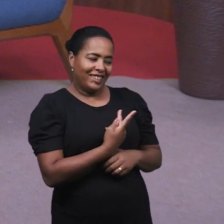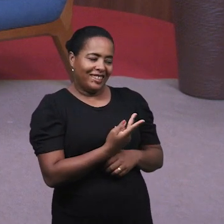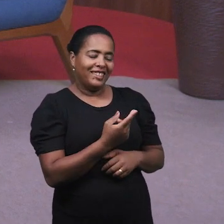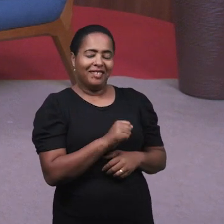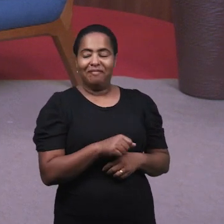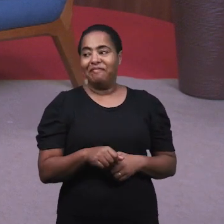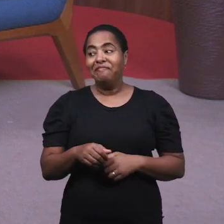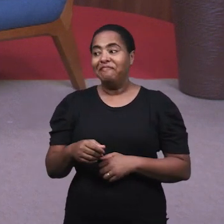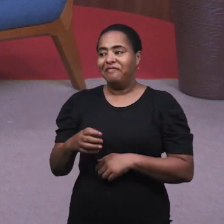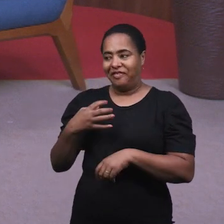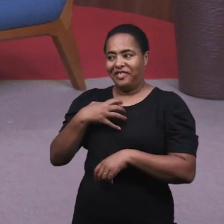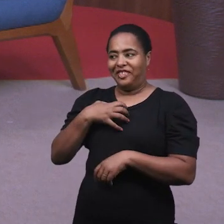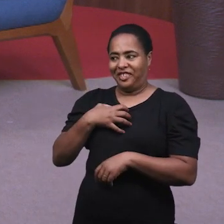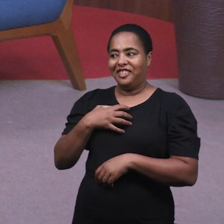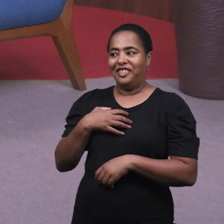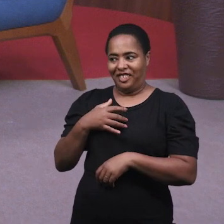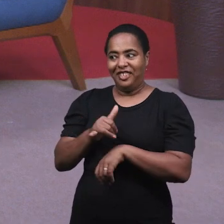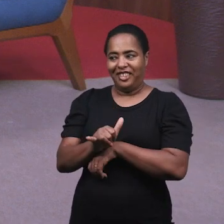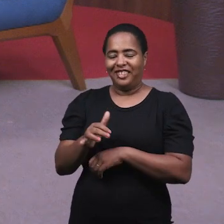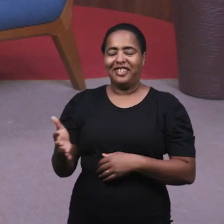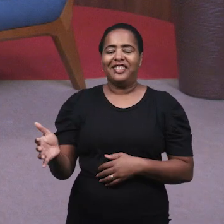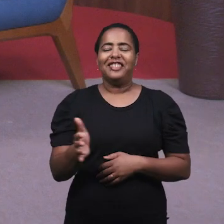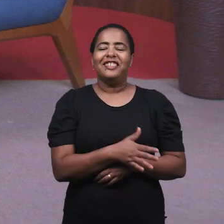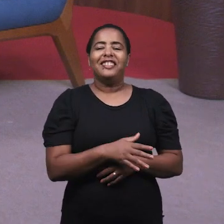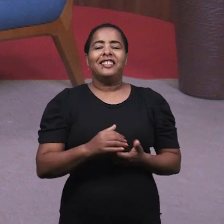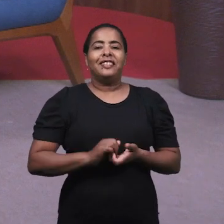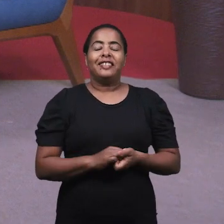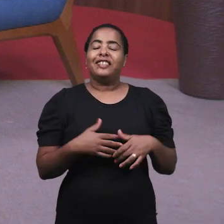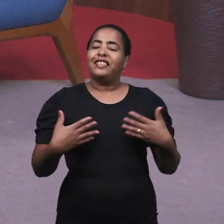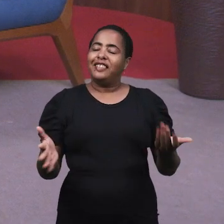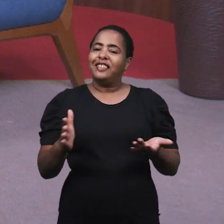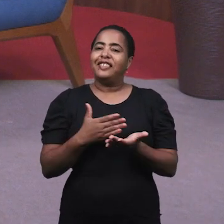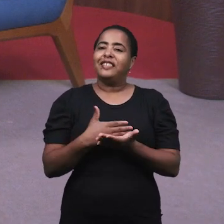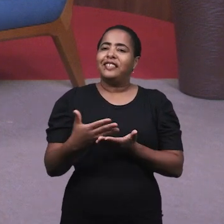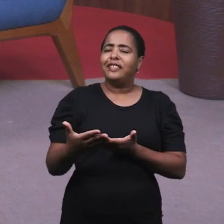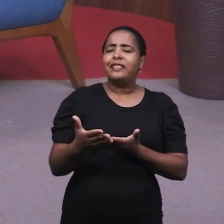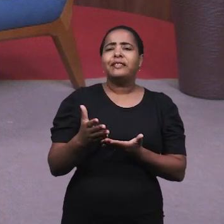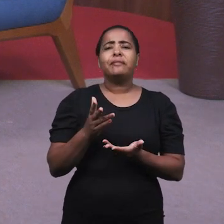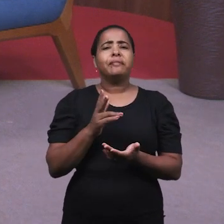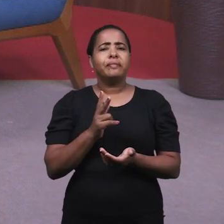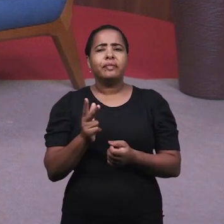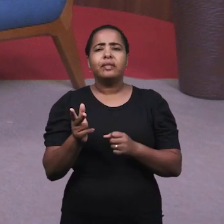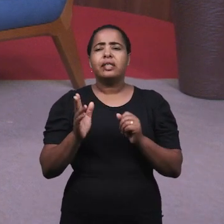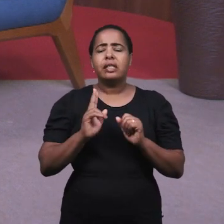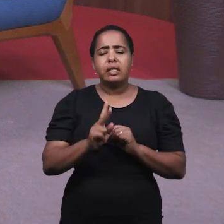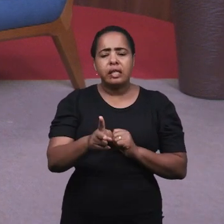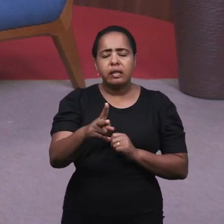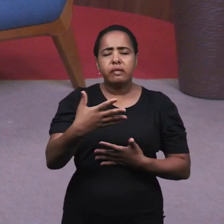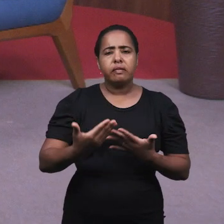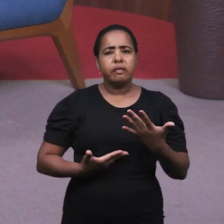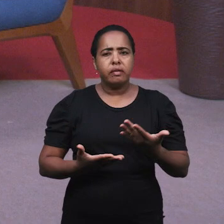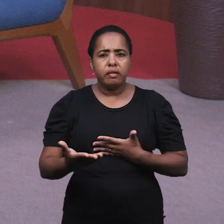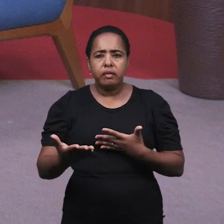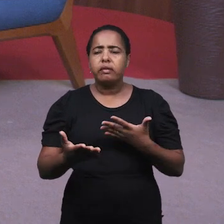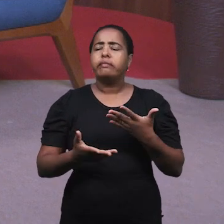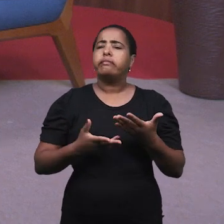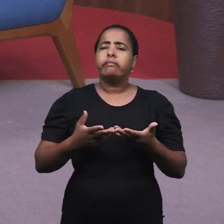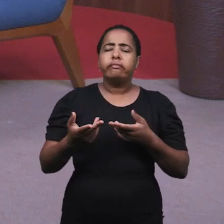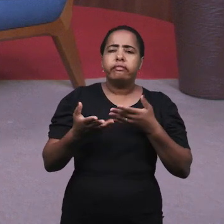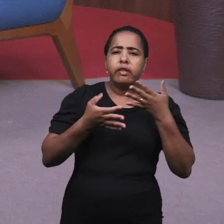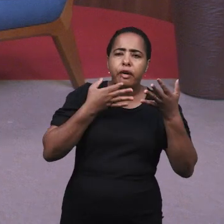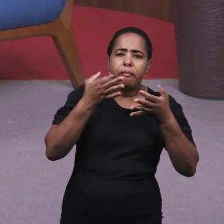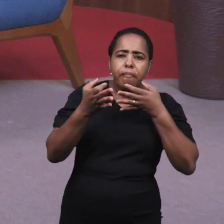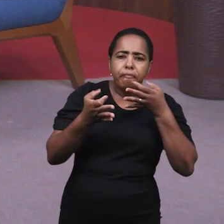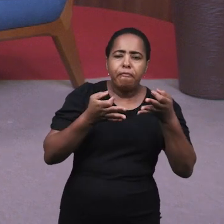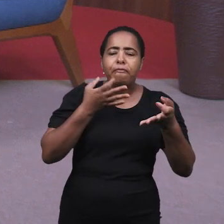Et il nous a manqué. Très bien. Nous commençons toujours en parlant sur ce que nos frères et sœurs